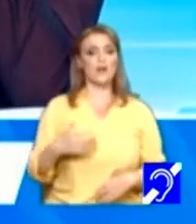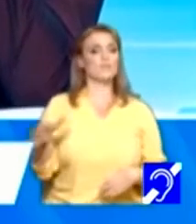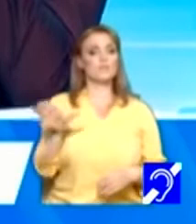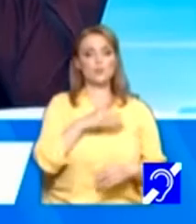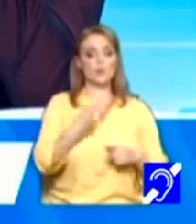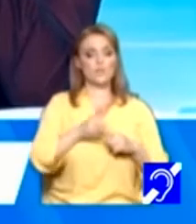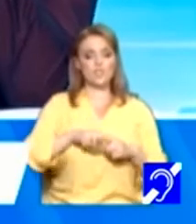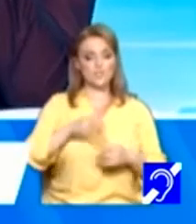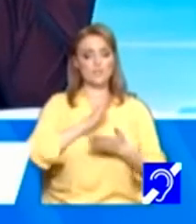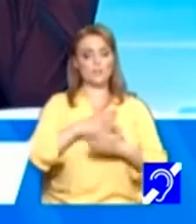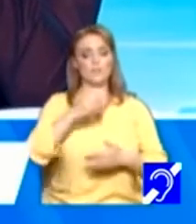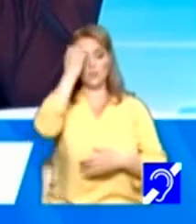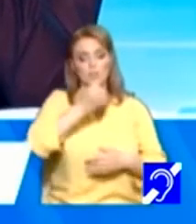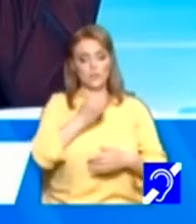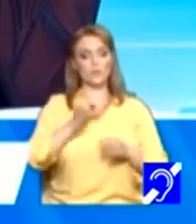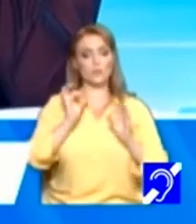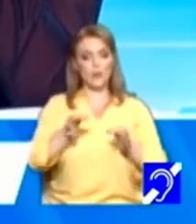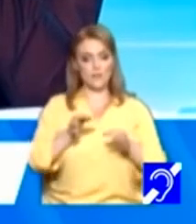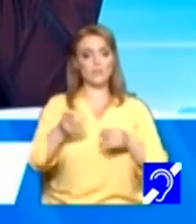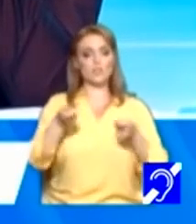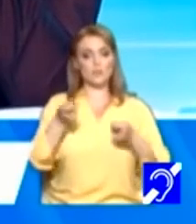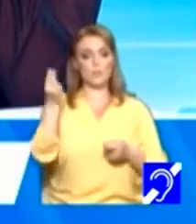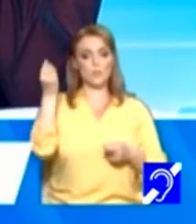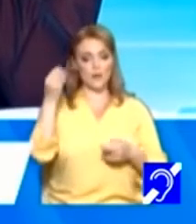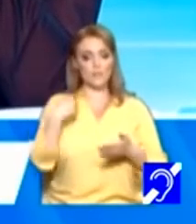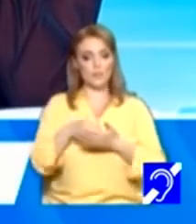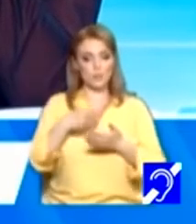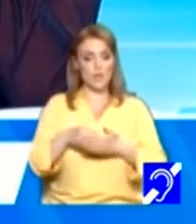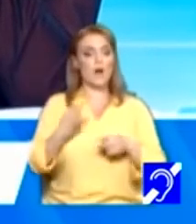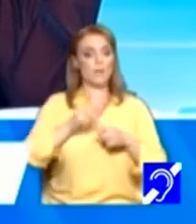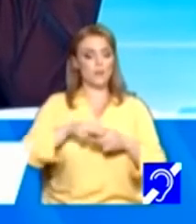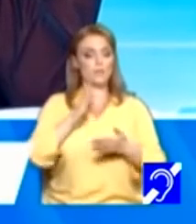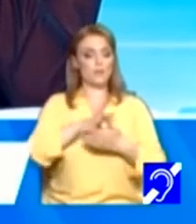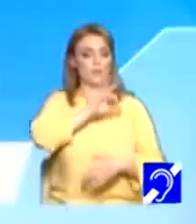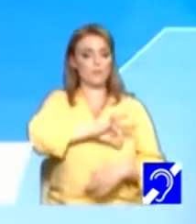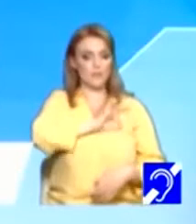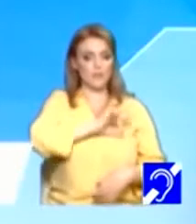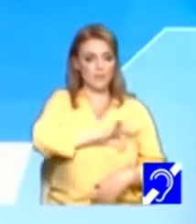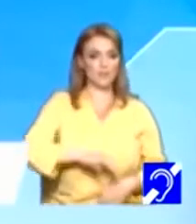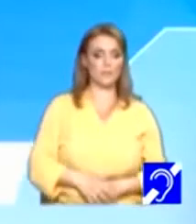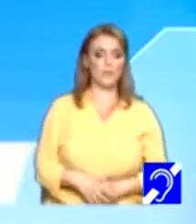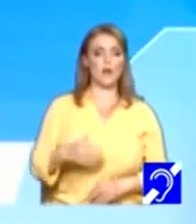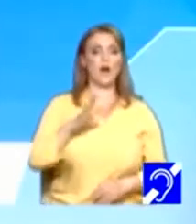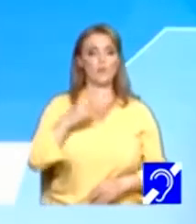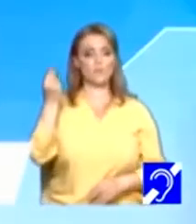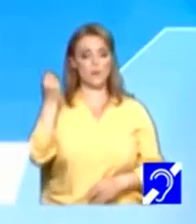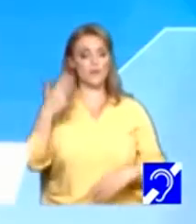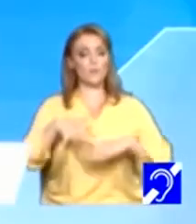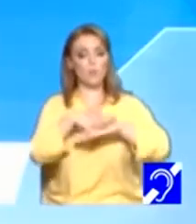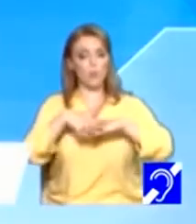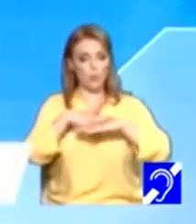bugetul Consiliului Raional și din bugetele și participarea din bugetele primăriilor din raion au fost bani publici